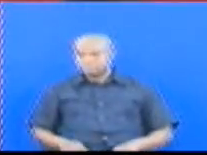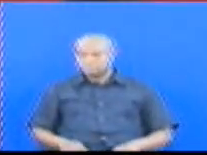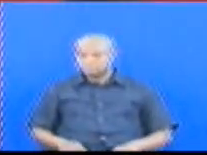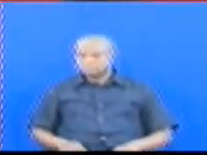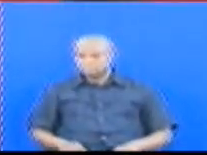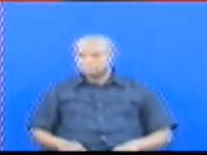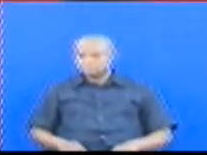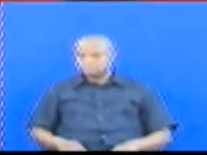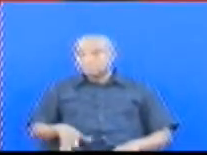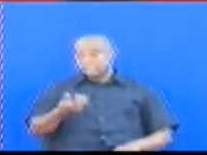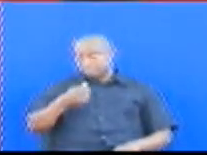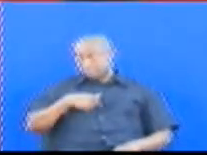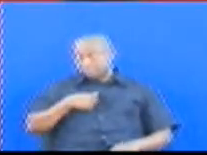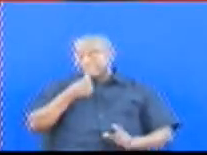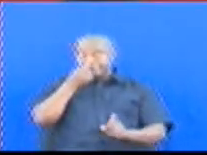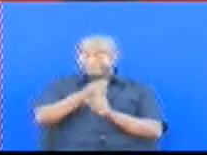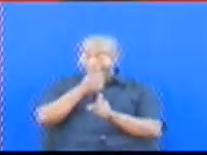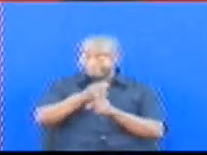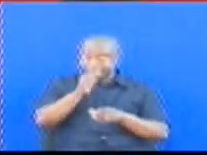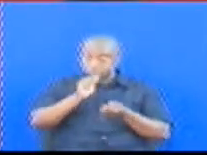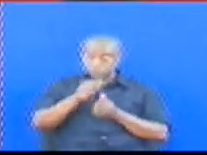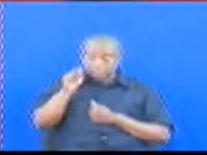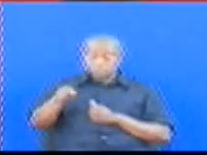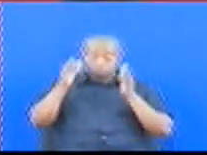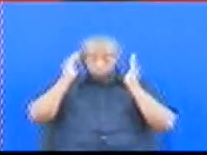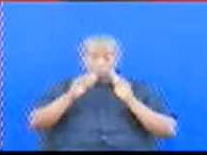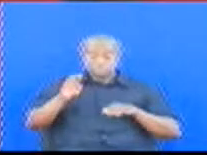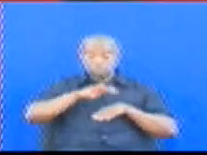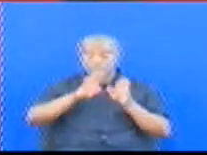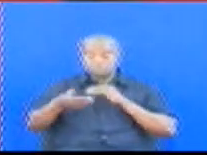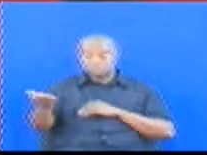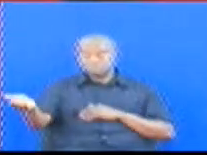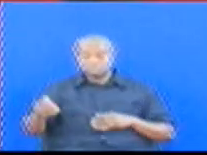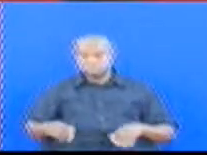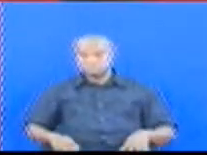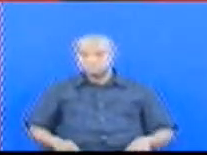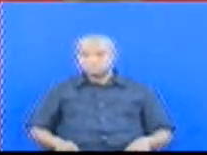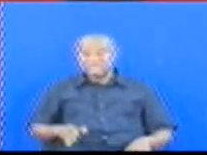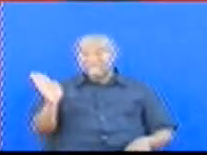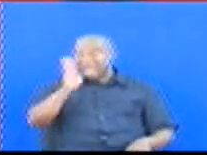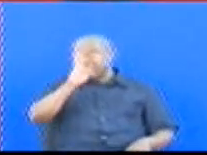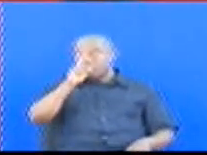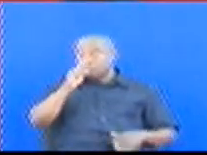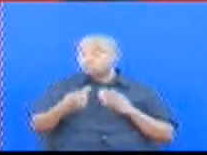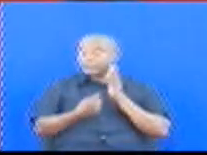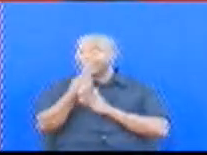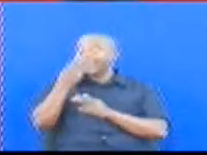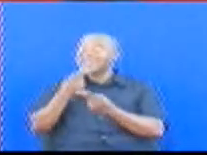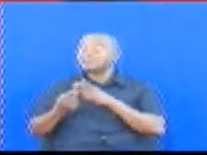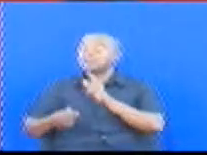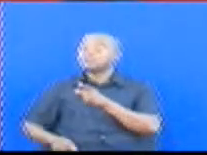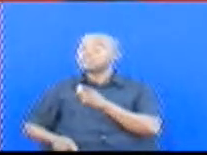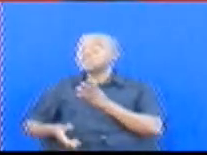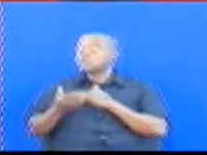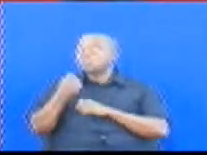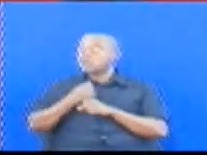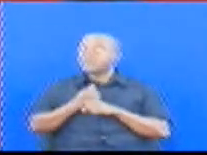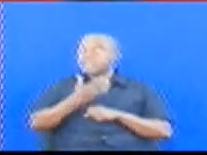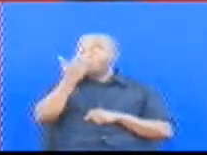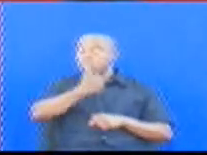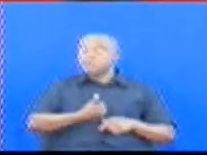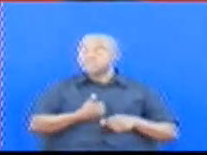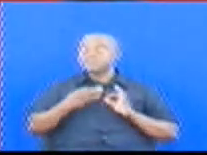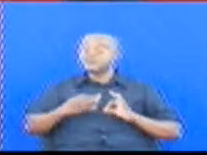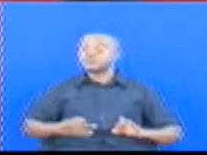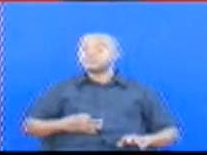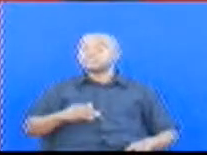Nikisisitiza hilo mheshimiwa Naibu Spika, haijawahi kutokea daktari kwa sababu anafanya operation vizuri